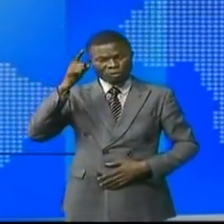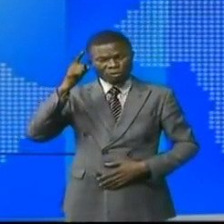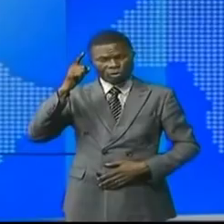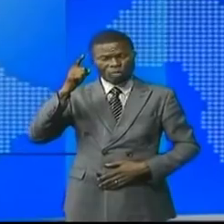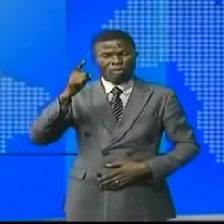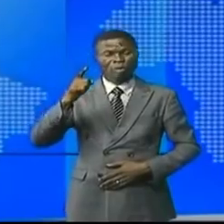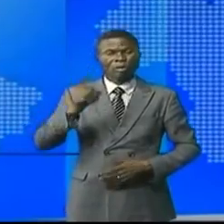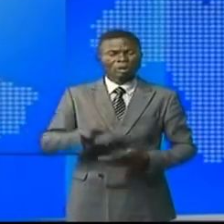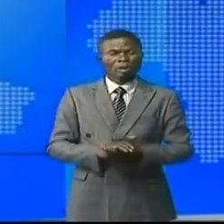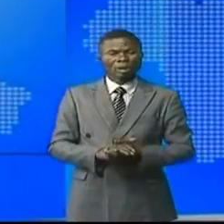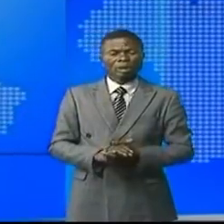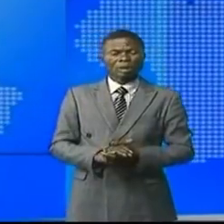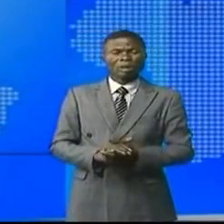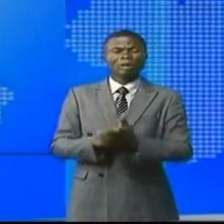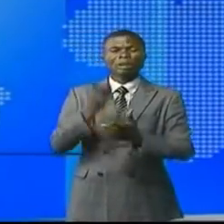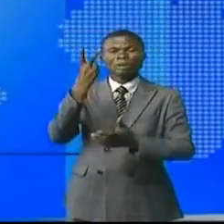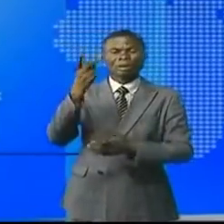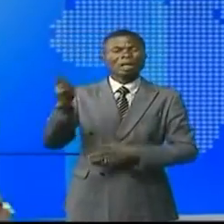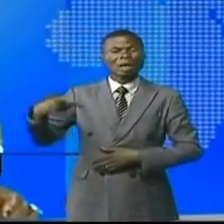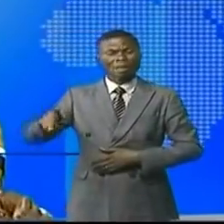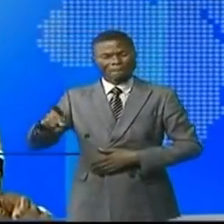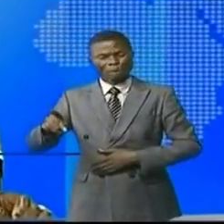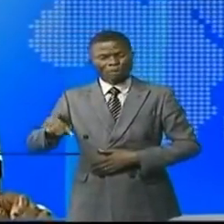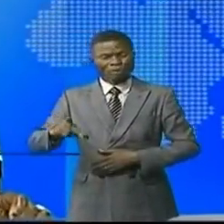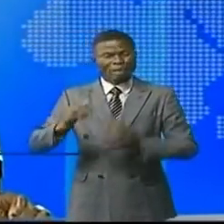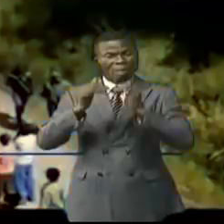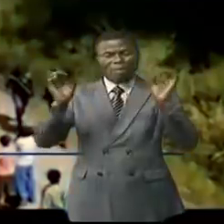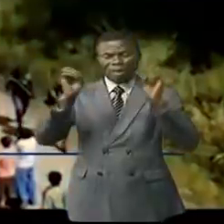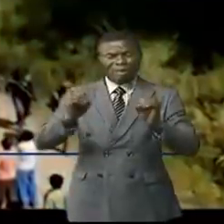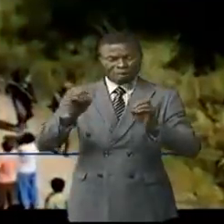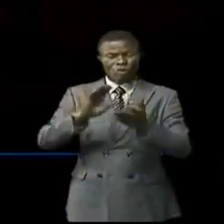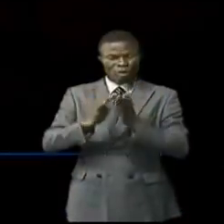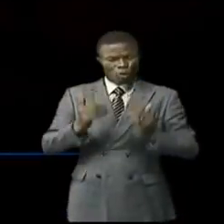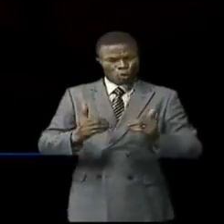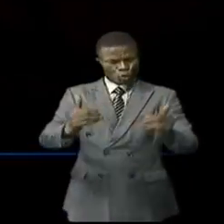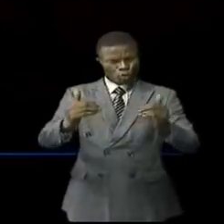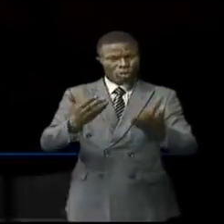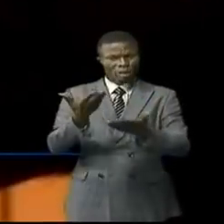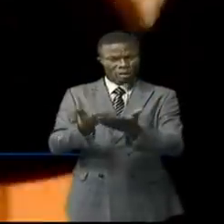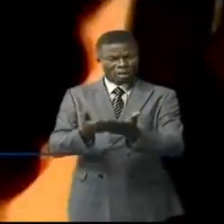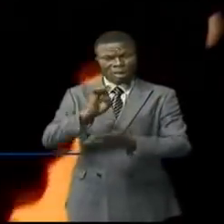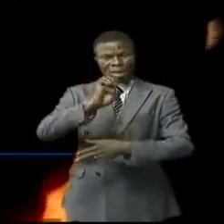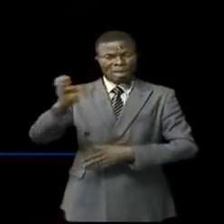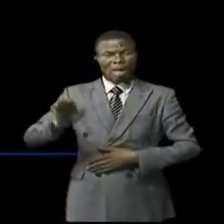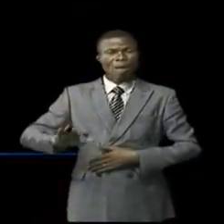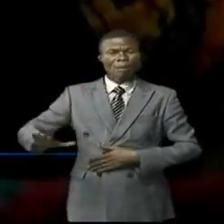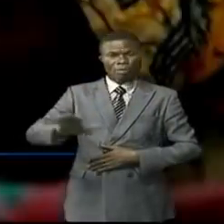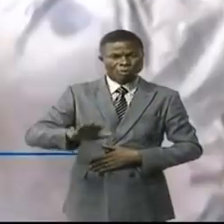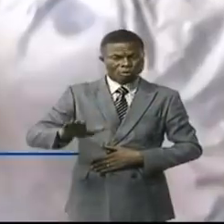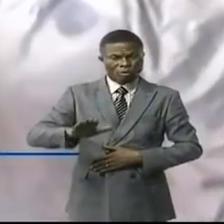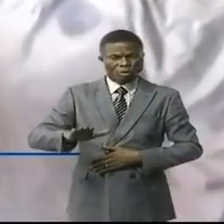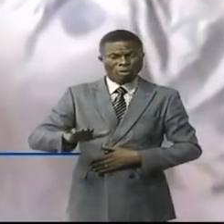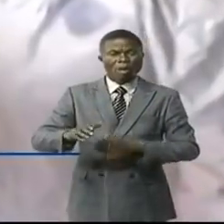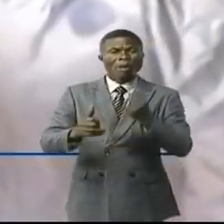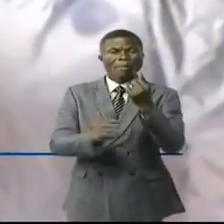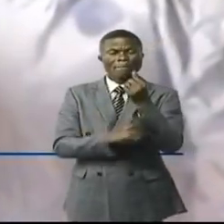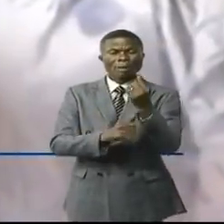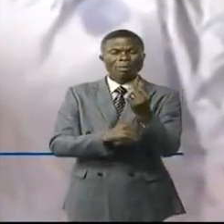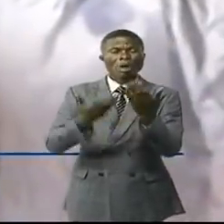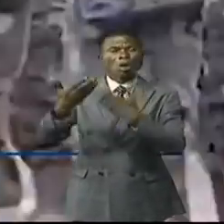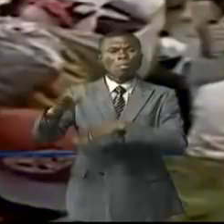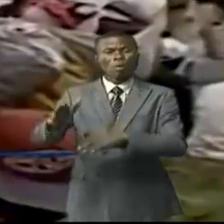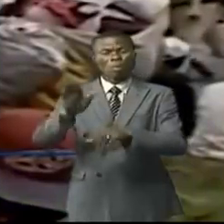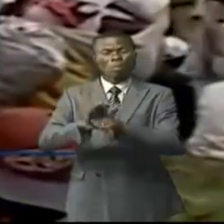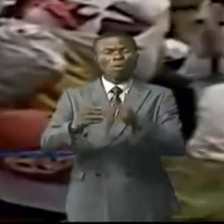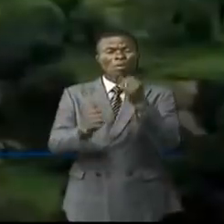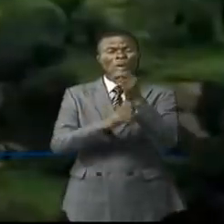décréter les deux provinces sous état de siège. Regardez. À l'est du pays, ont causé la mort et les déplacements de